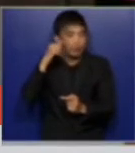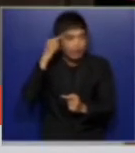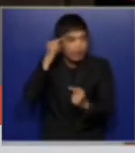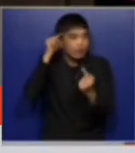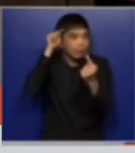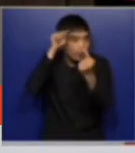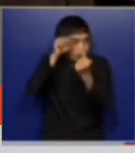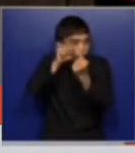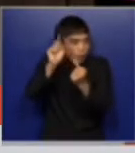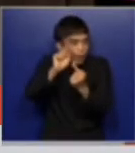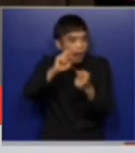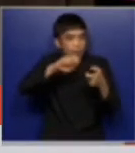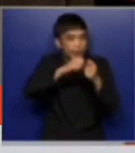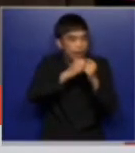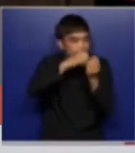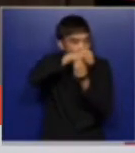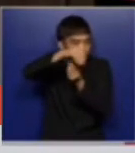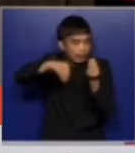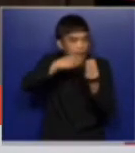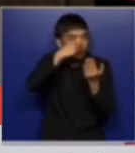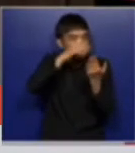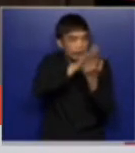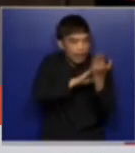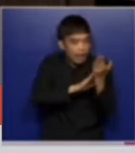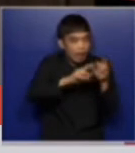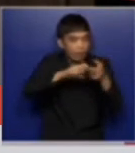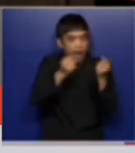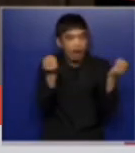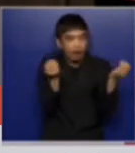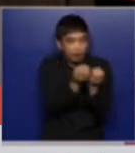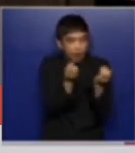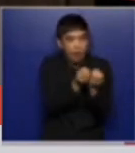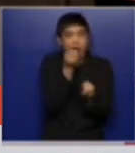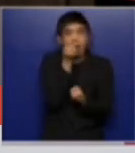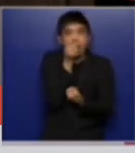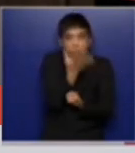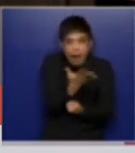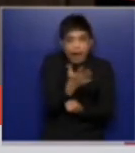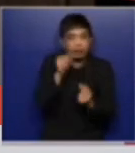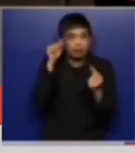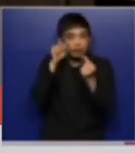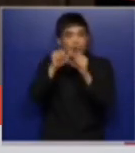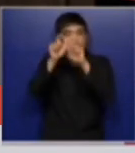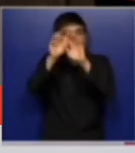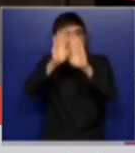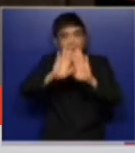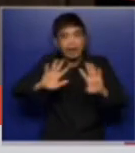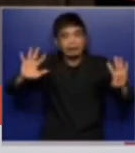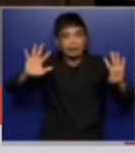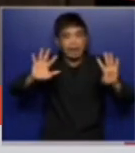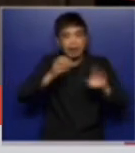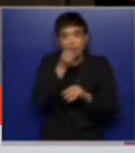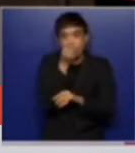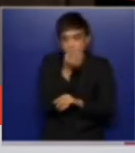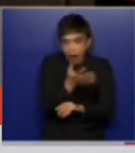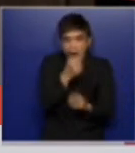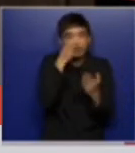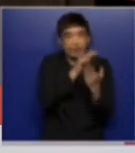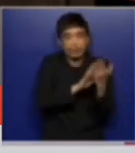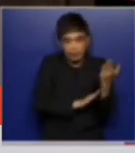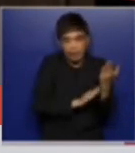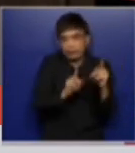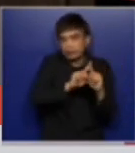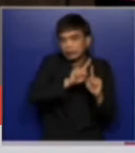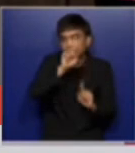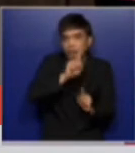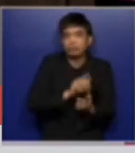สูงที่สุดในภูมิภาคอาเซียนธนาคารแห่งประเทศไทย กองทุนการเงินระหว่างประเทศหรือ IMF